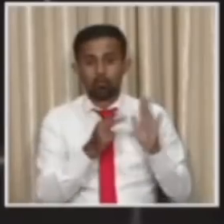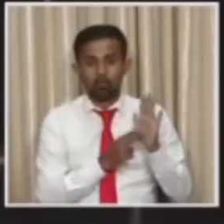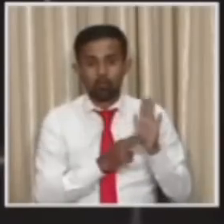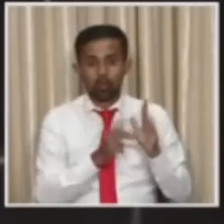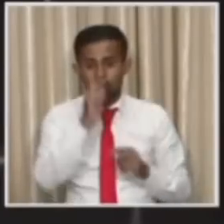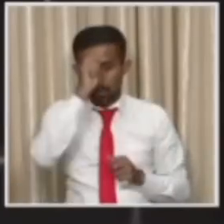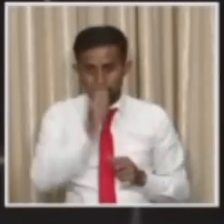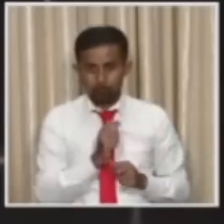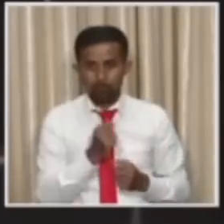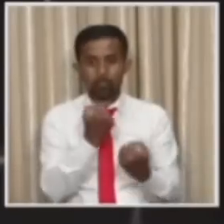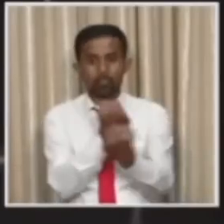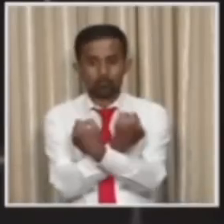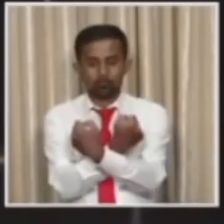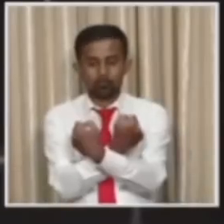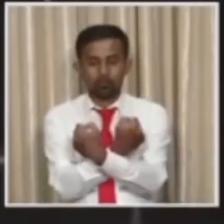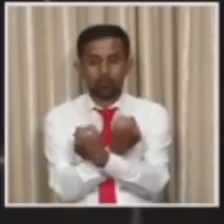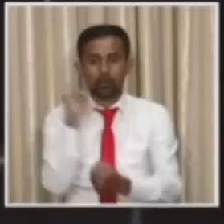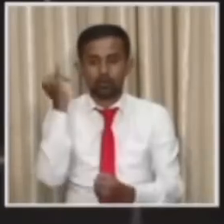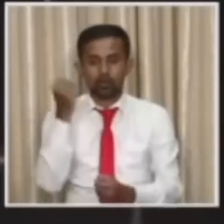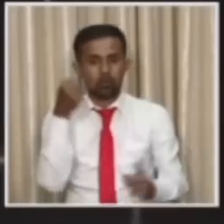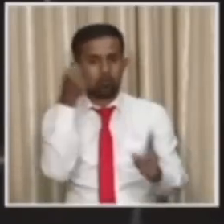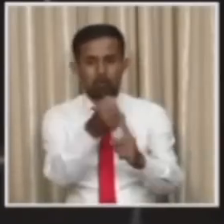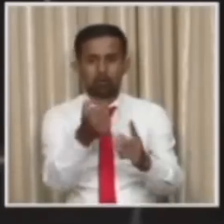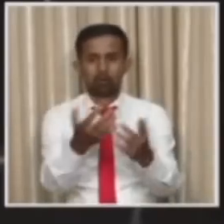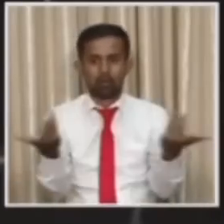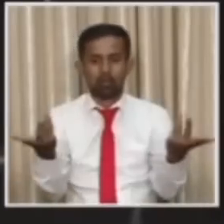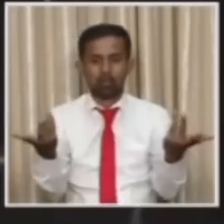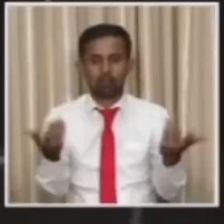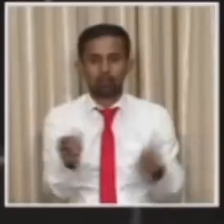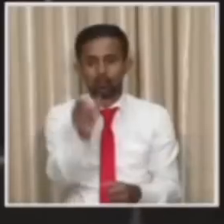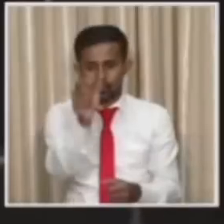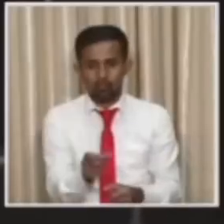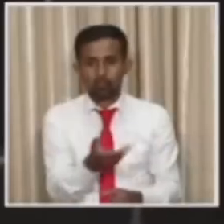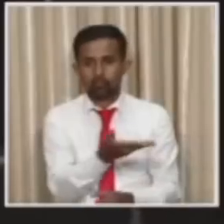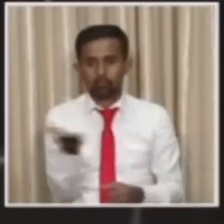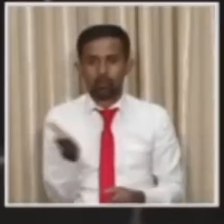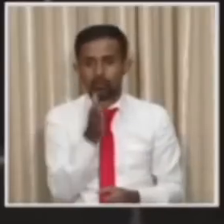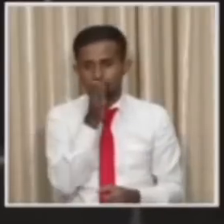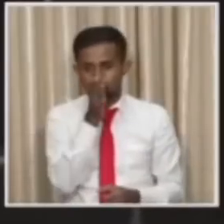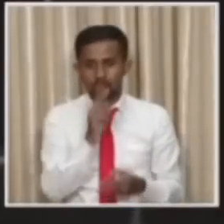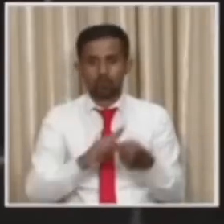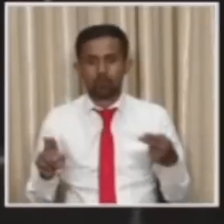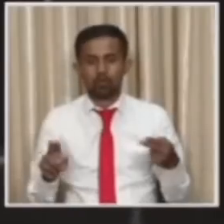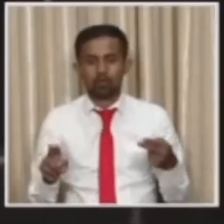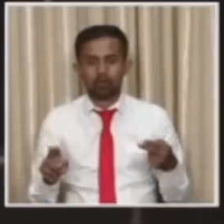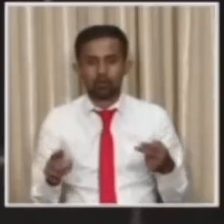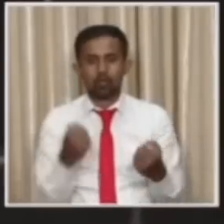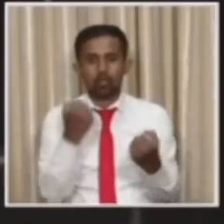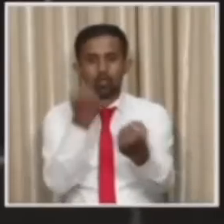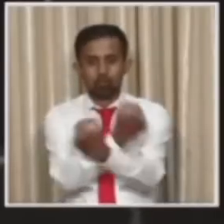ஆகவே நீங்கள் வெறும் பொய்களை இந்த சபையிலே மக்களை ஏமாற்றுவதற்காக சொல்லாதீர்கள் நடந்ததை போலீசாரை விசாரியுங்கள் முதலில் அவர்களை கைது